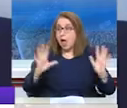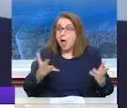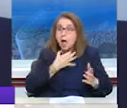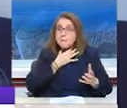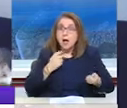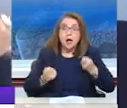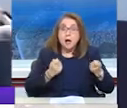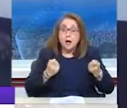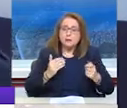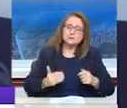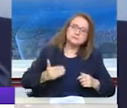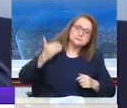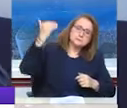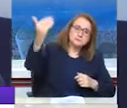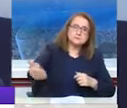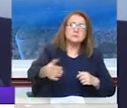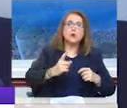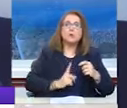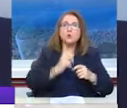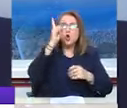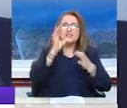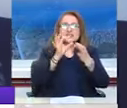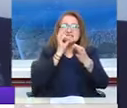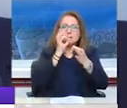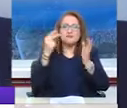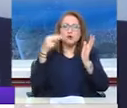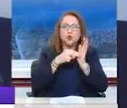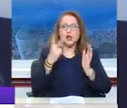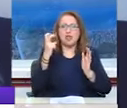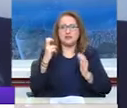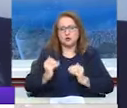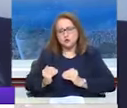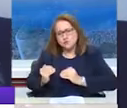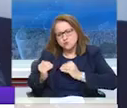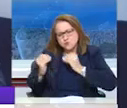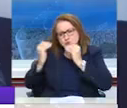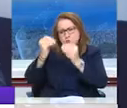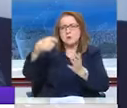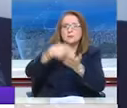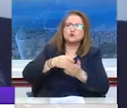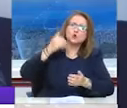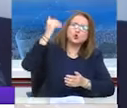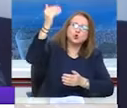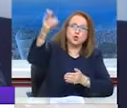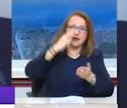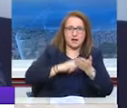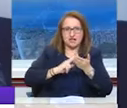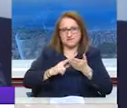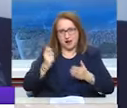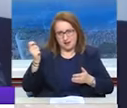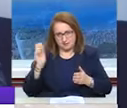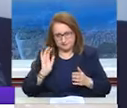καταβάλουν κανονικά από την 1η Σεπτεμβρίου του 2020. Ταυτόχρονα, το Διοικητικό Συμβούλιο του